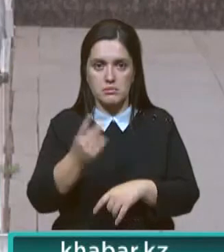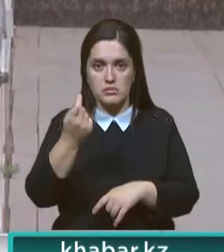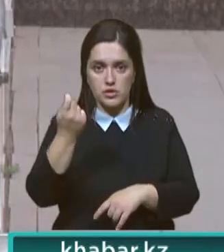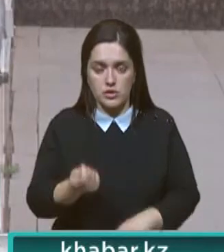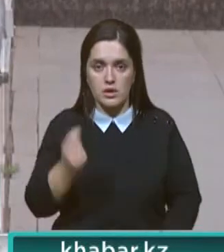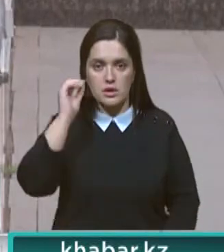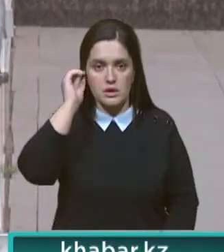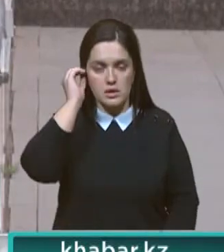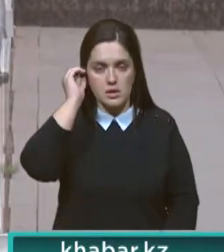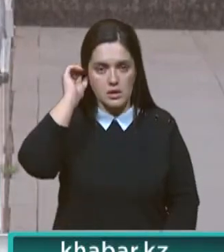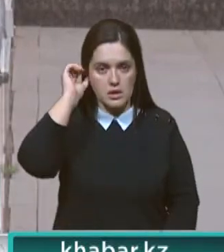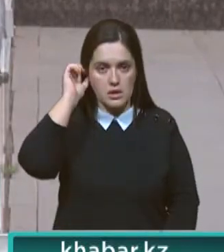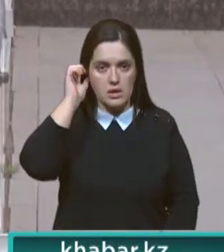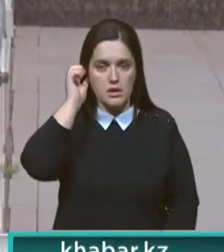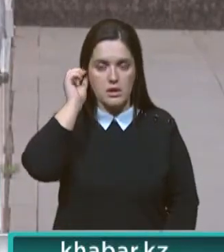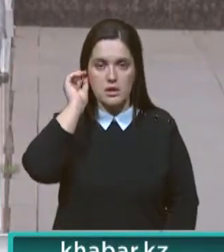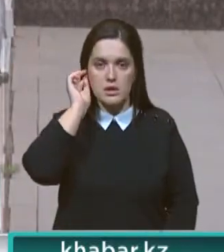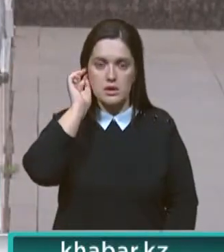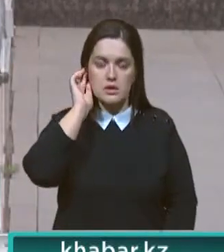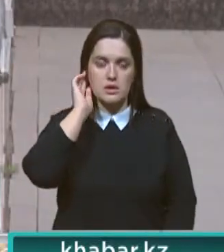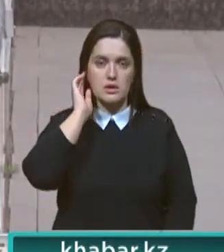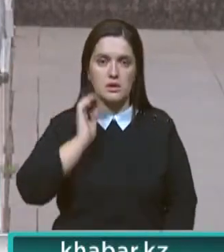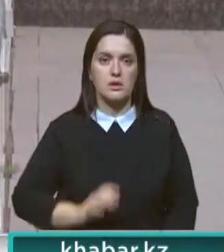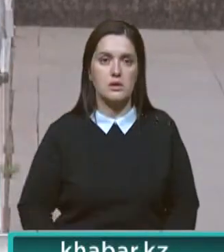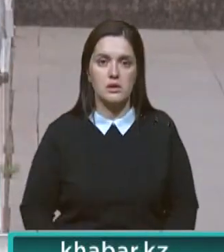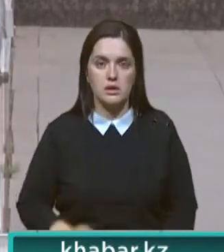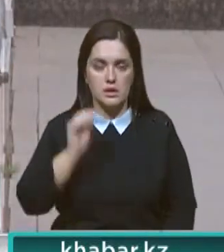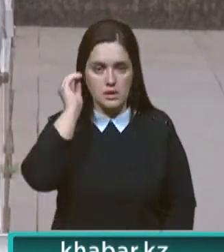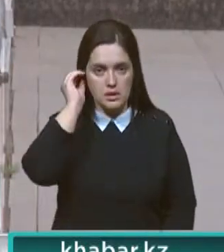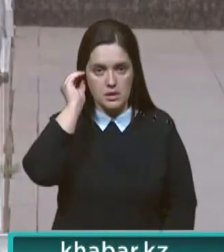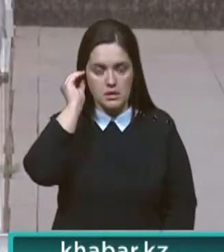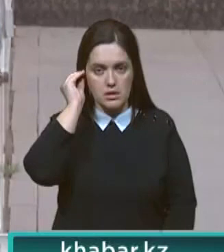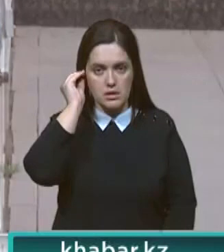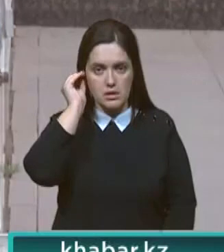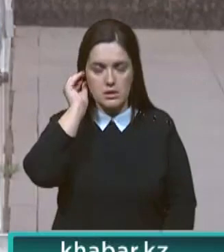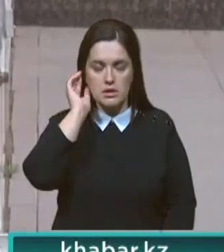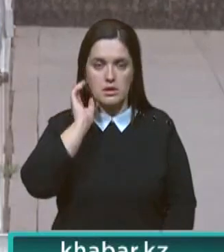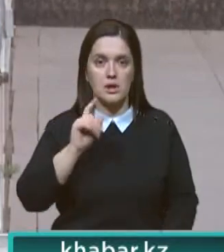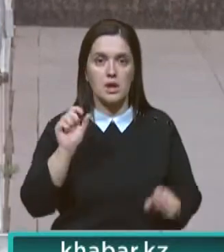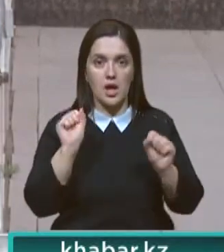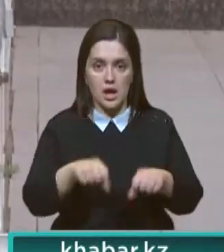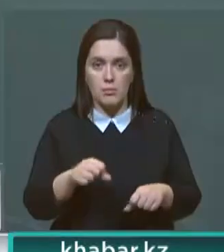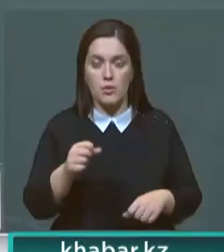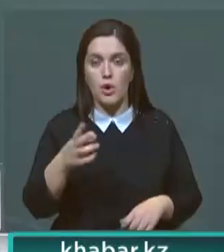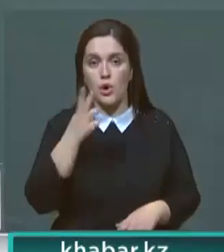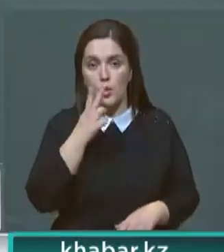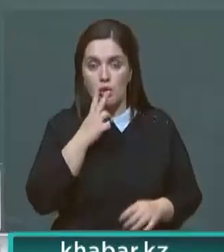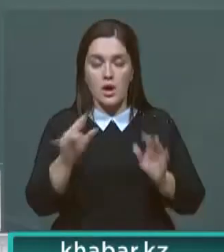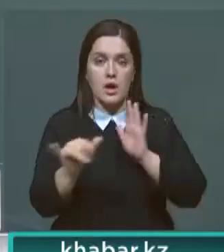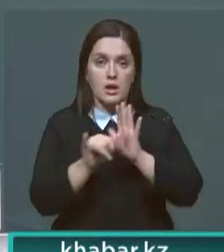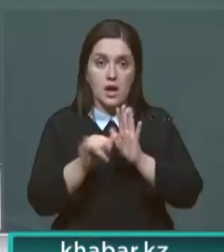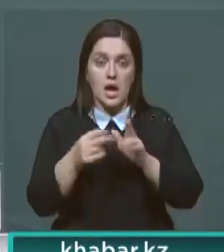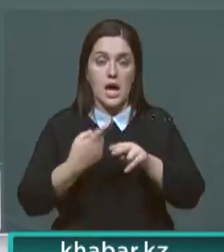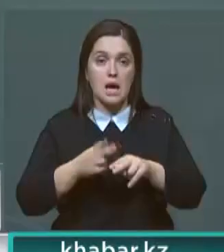цене. Ребенок, который может 2-3 дня не покушать, не пообедать в столовой, может приобрести эту вещь курительную. В этом